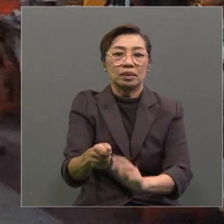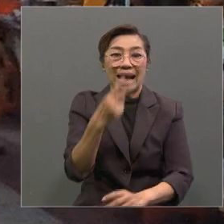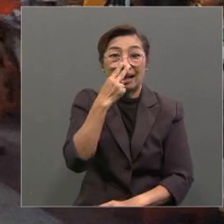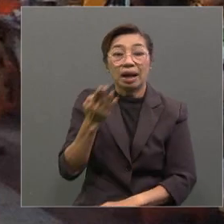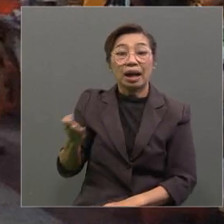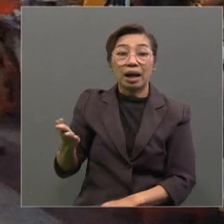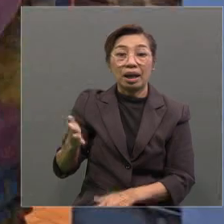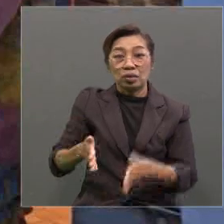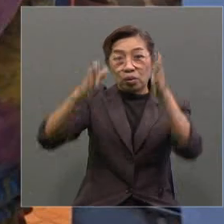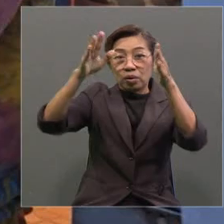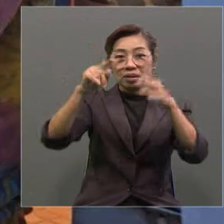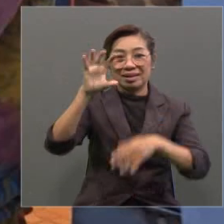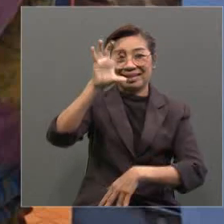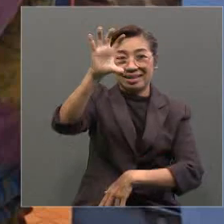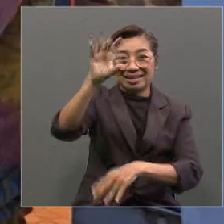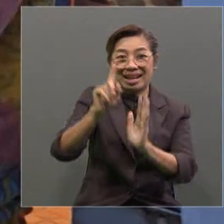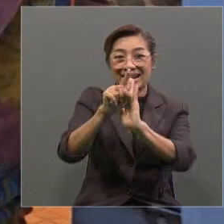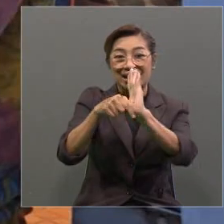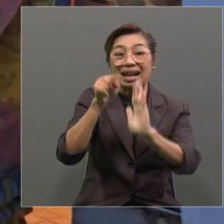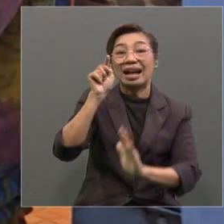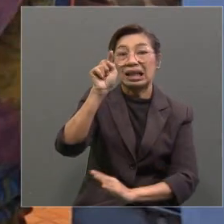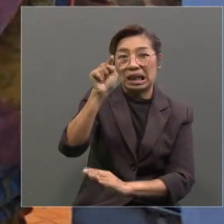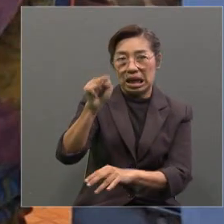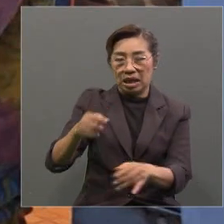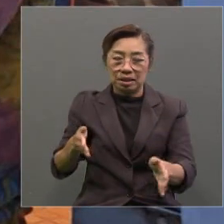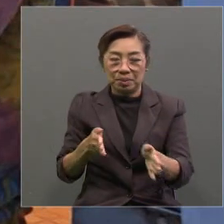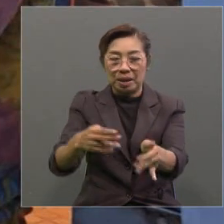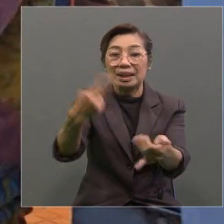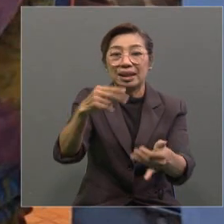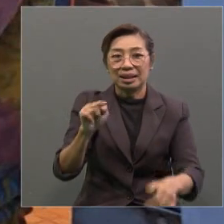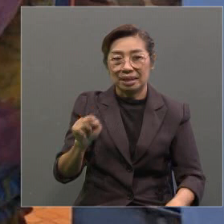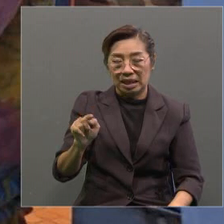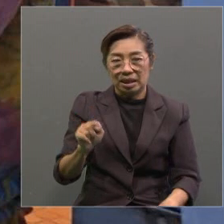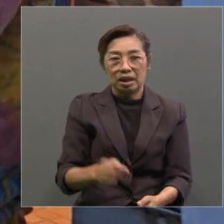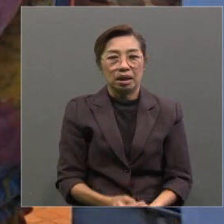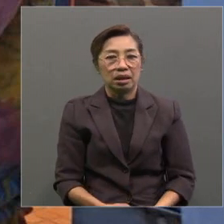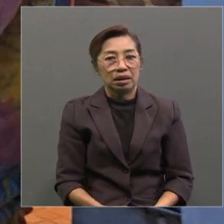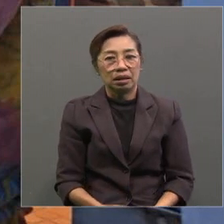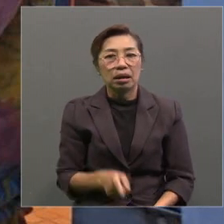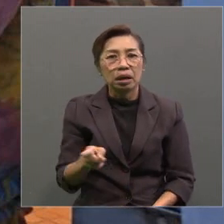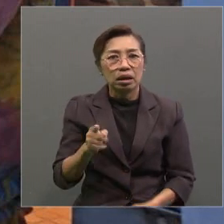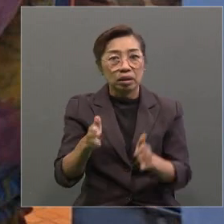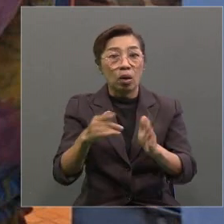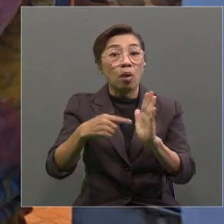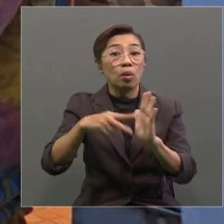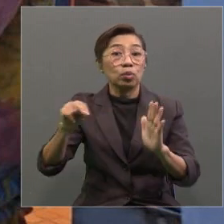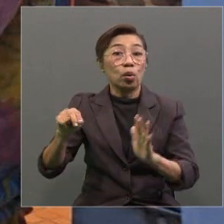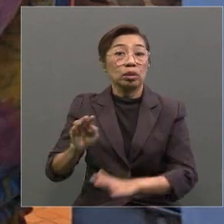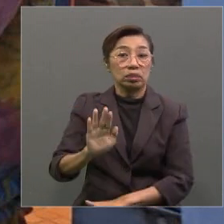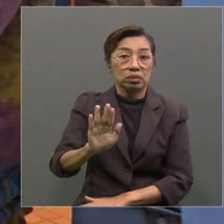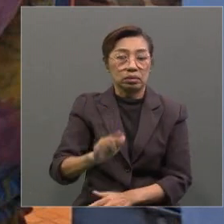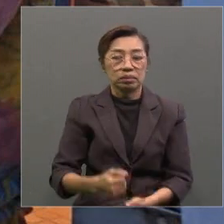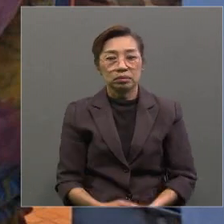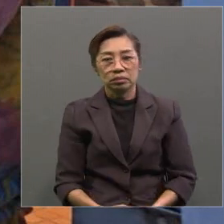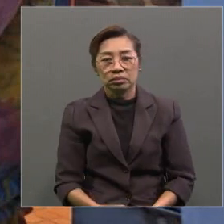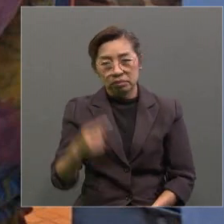จุดที่คนร้ายต้องใช้แบบนี้ก็แล้วกันนะมีการก่อเหตุนะคะใช ้ ม ี ดไดย่าใช่ค่ะหอนาฬิกาจังหวัดนนทบุรีค่ะ